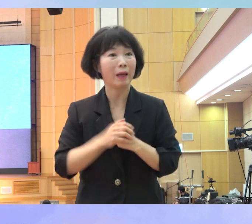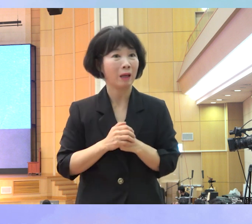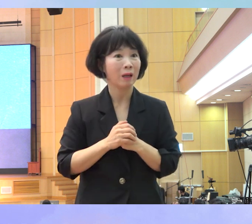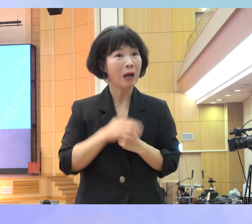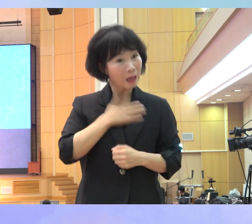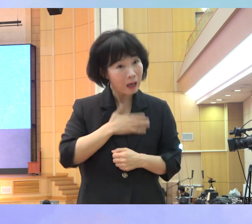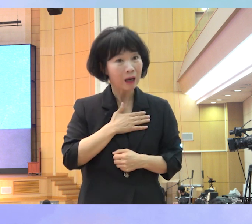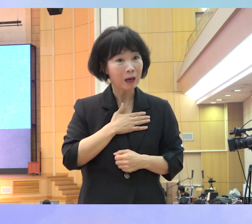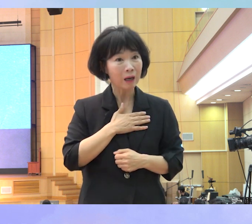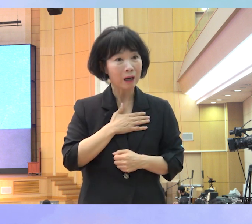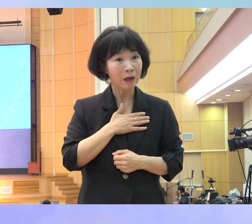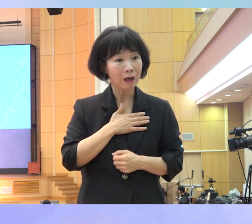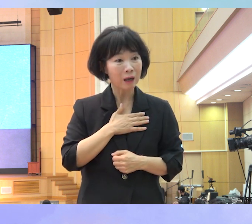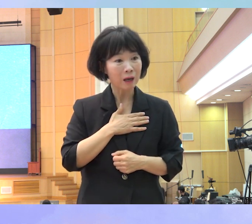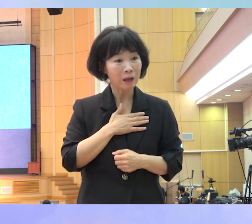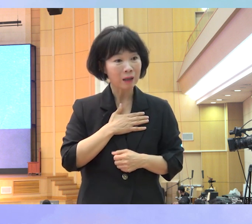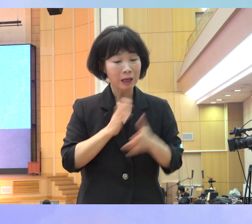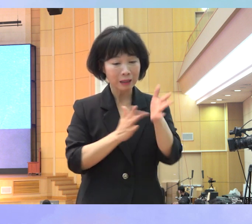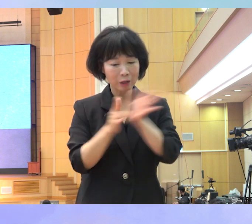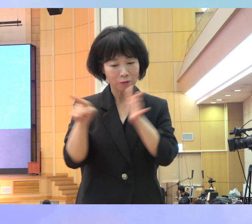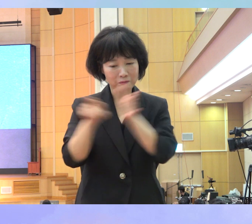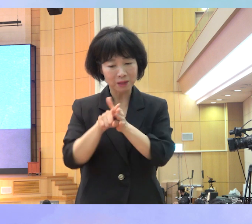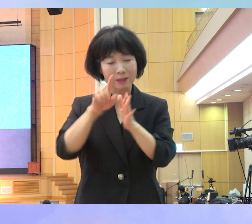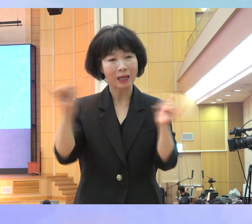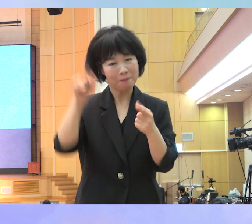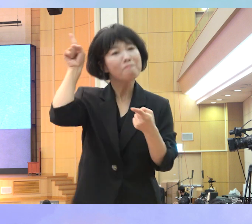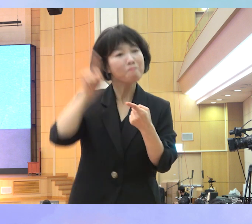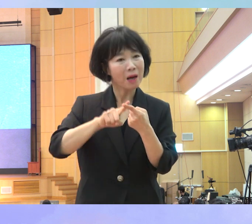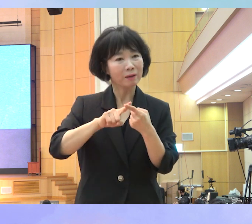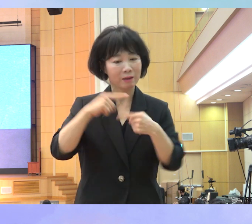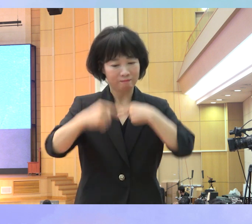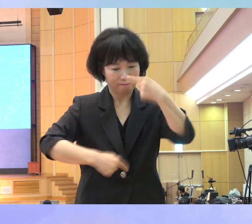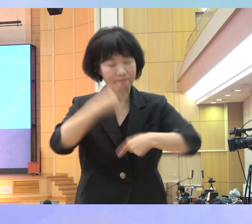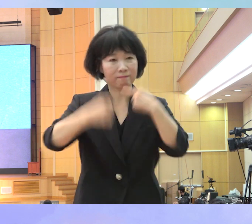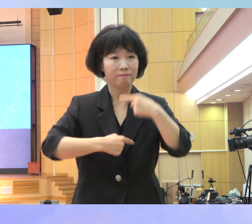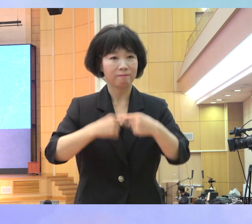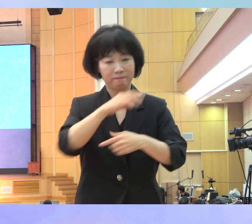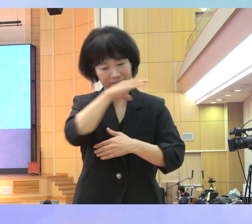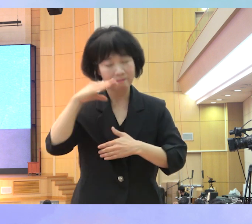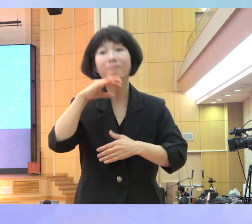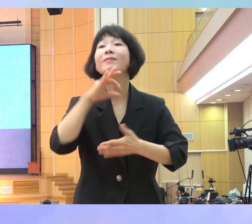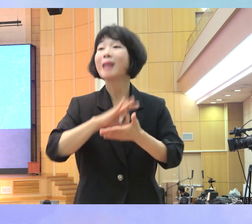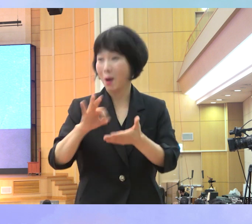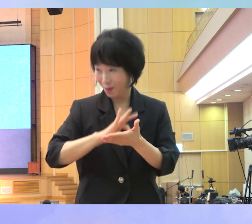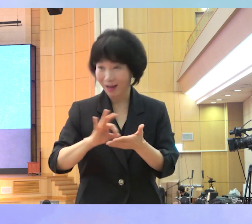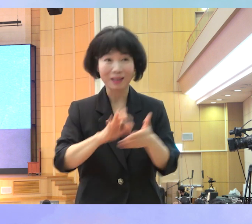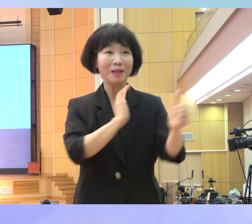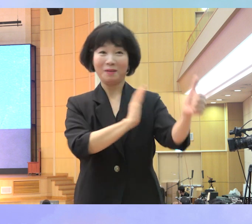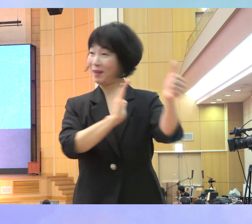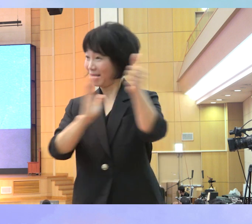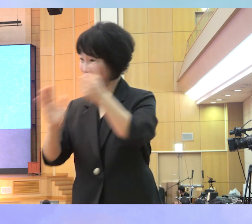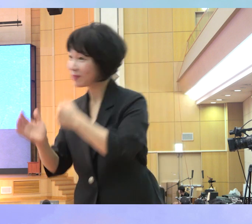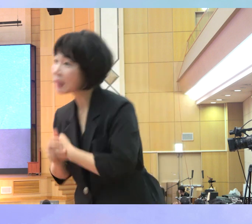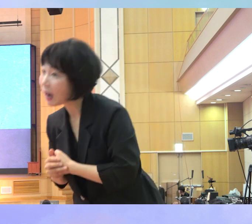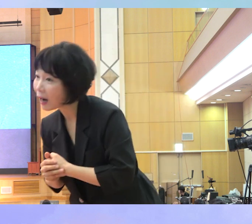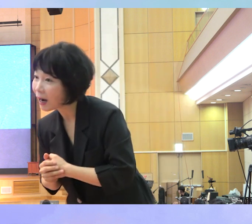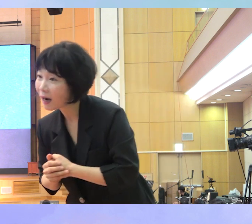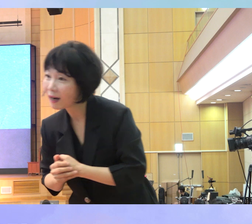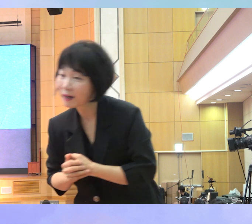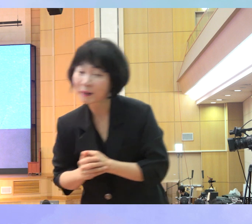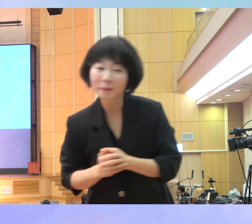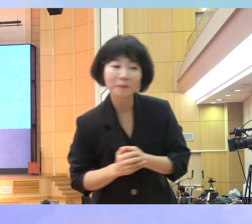풍족하게 충만하게 크리스천다운 성숙한 언어를 사용하는 내가 되게 하시옵소서. 할렐루야. 그렇게 구할